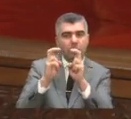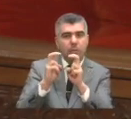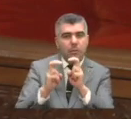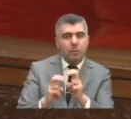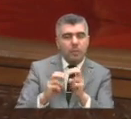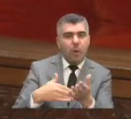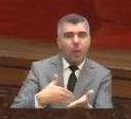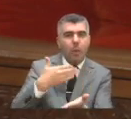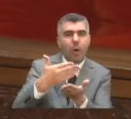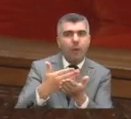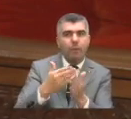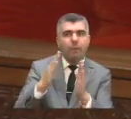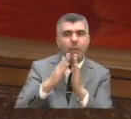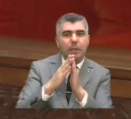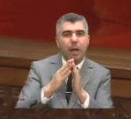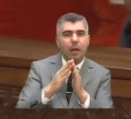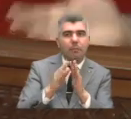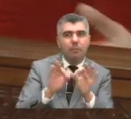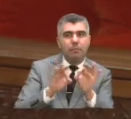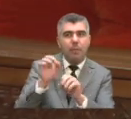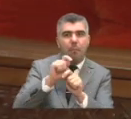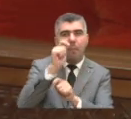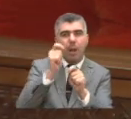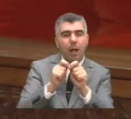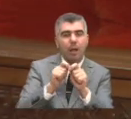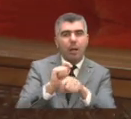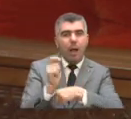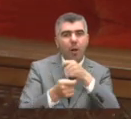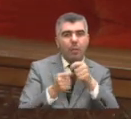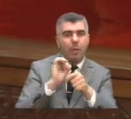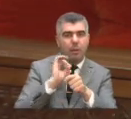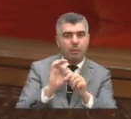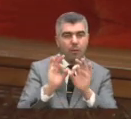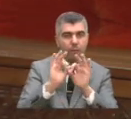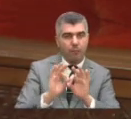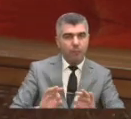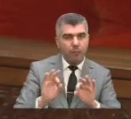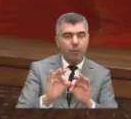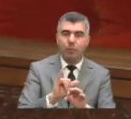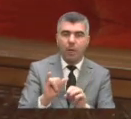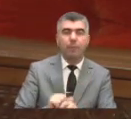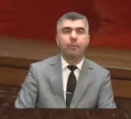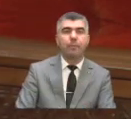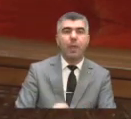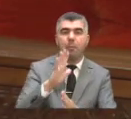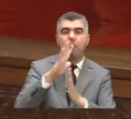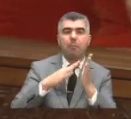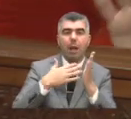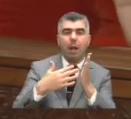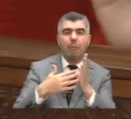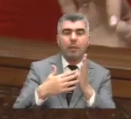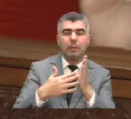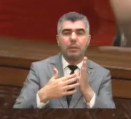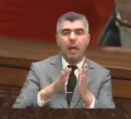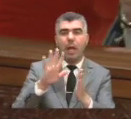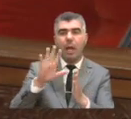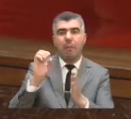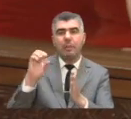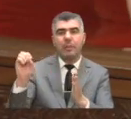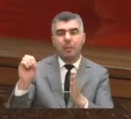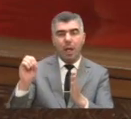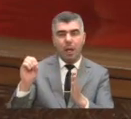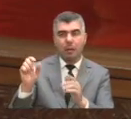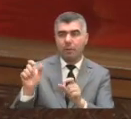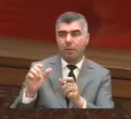من السكن الغير لائق خاصة بالعالم القروي. البرنامج تاع السكن الاجتماعي ديال 500 وحدة على